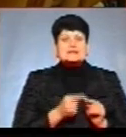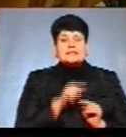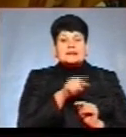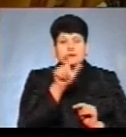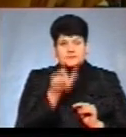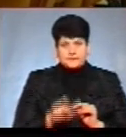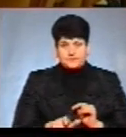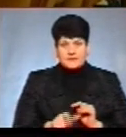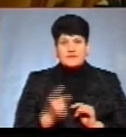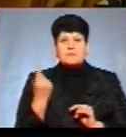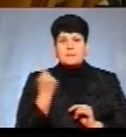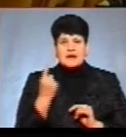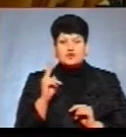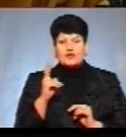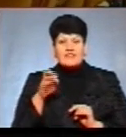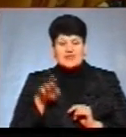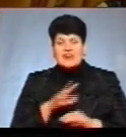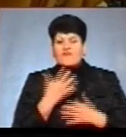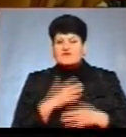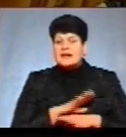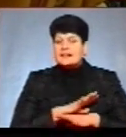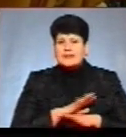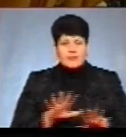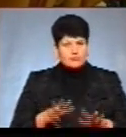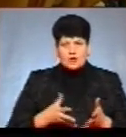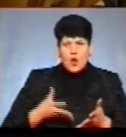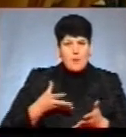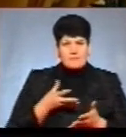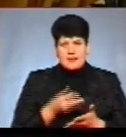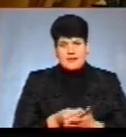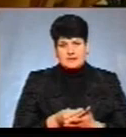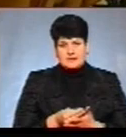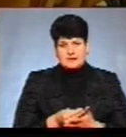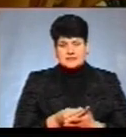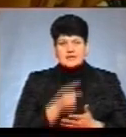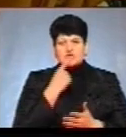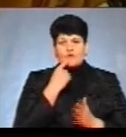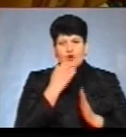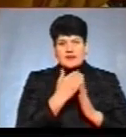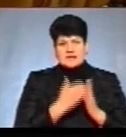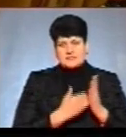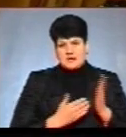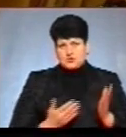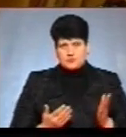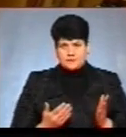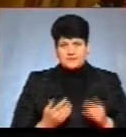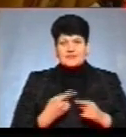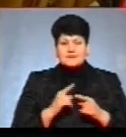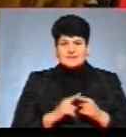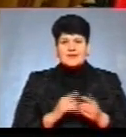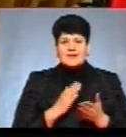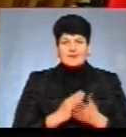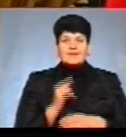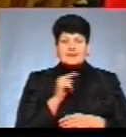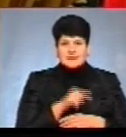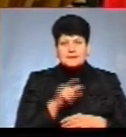піклуватися за тим пацієнтом. Від 1 квітня вже не буде оплата за так званий червоний список. Це